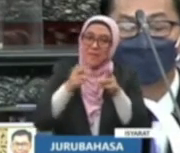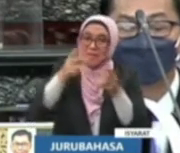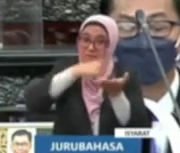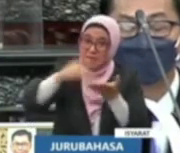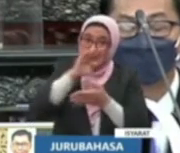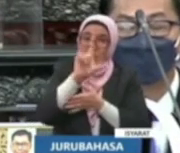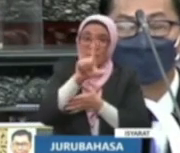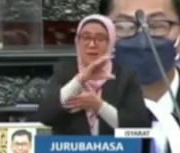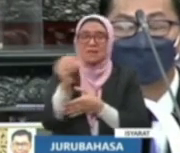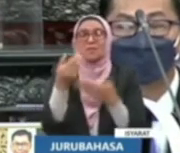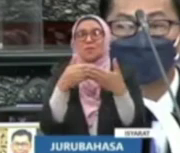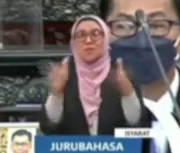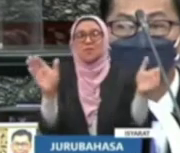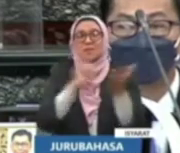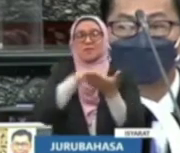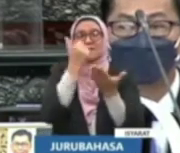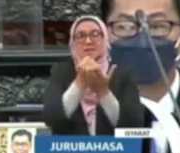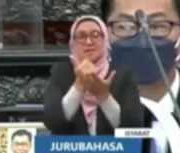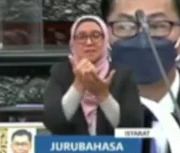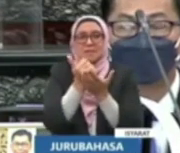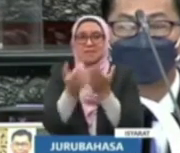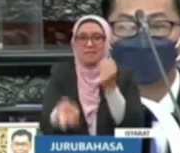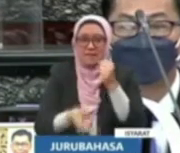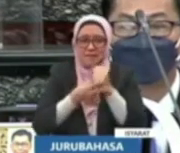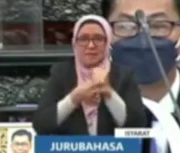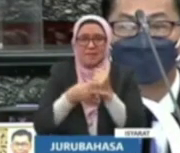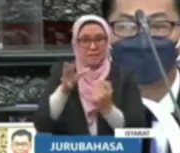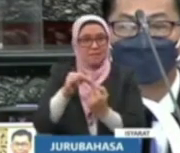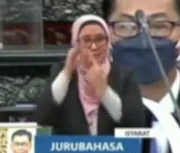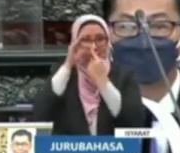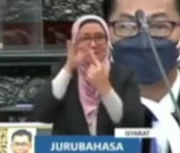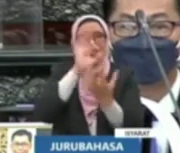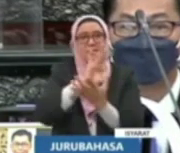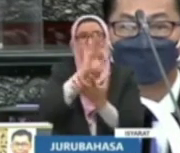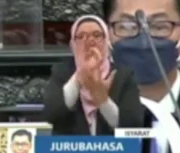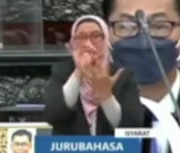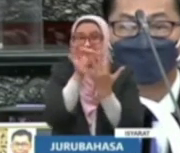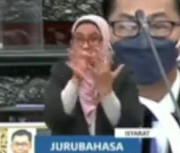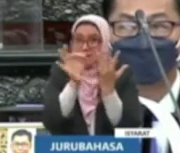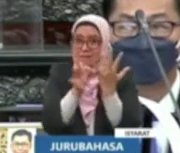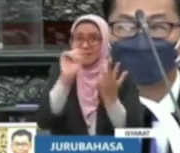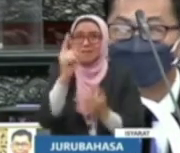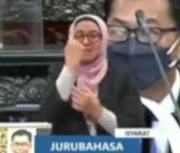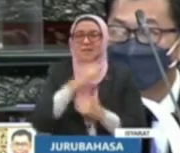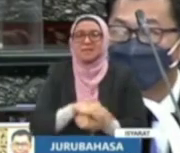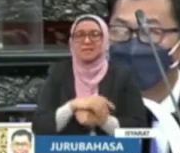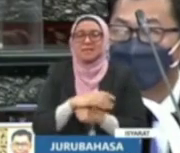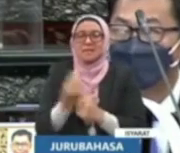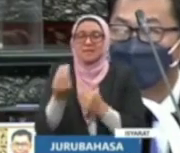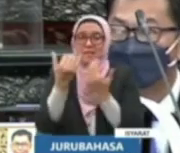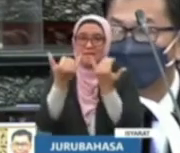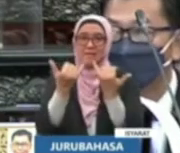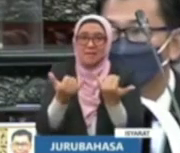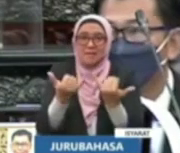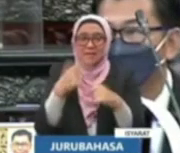membuka kau simpanan tapi ini untuk desain saja selain itu emof bersama Binet biem sedang berusaha untuk